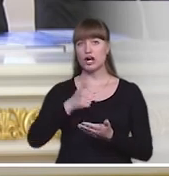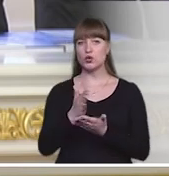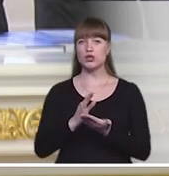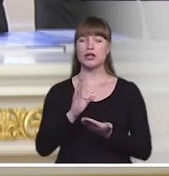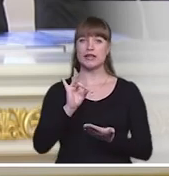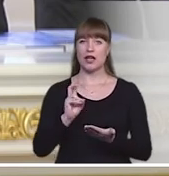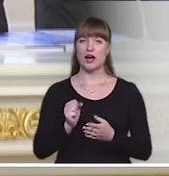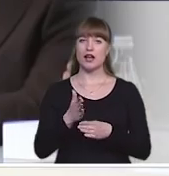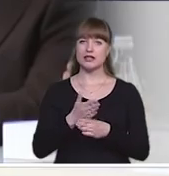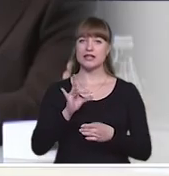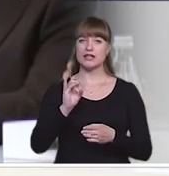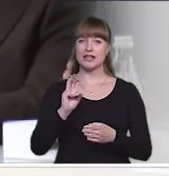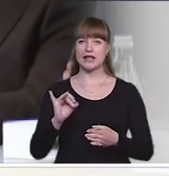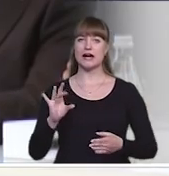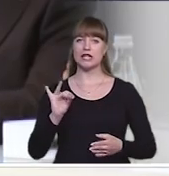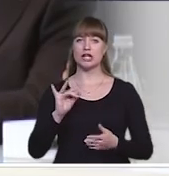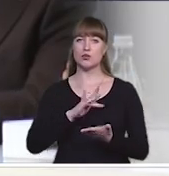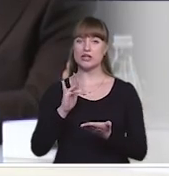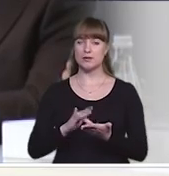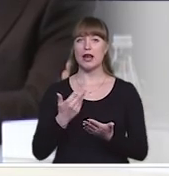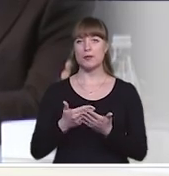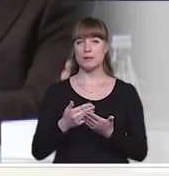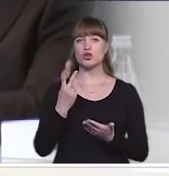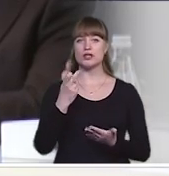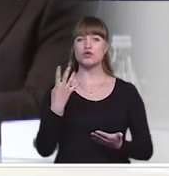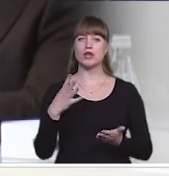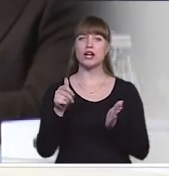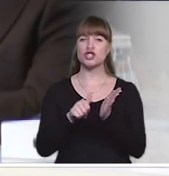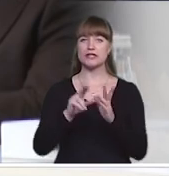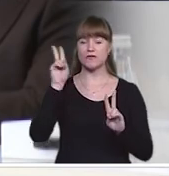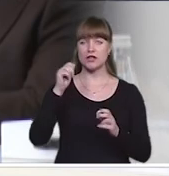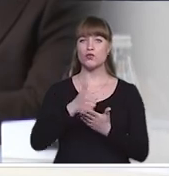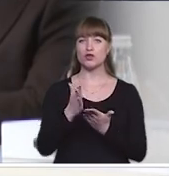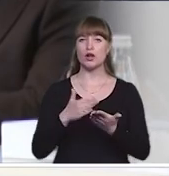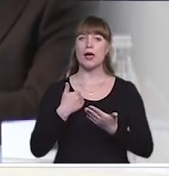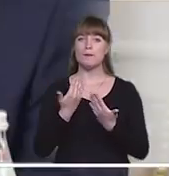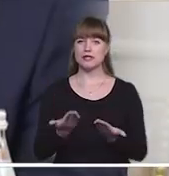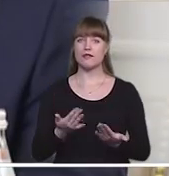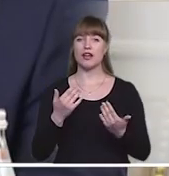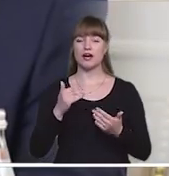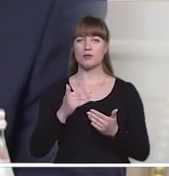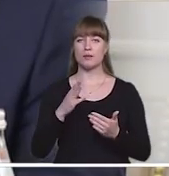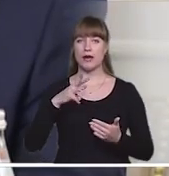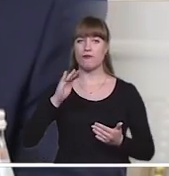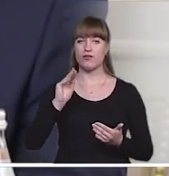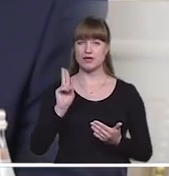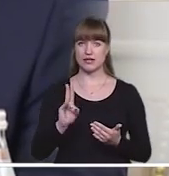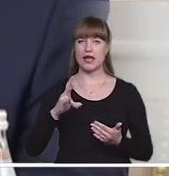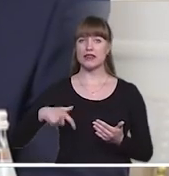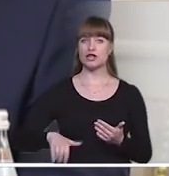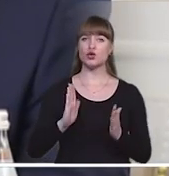и муниципальные. К примеру, из 246 видов услуг, представляемых сетью МФЦ на Дону,